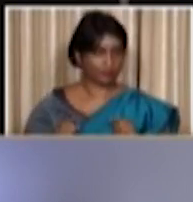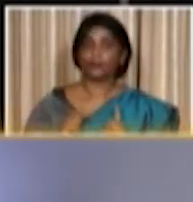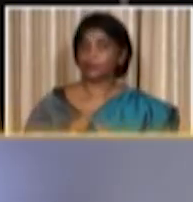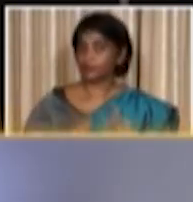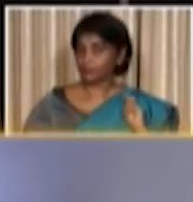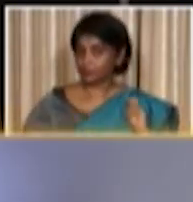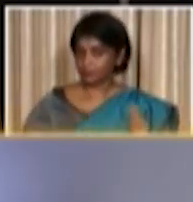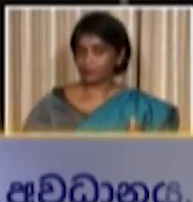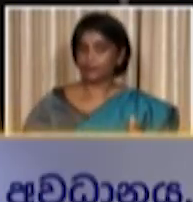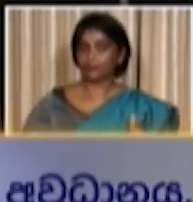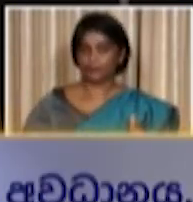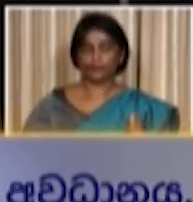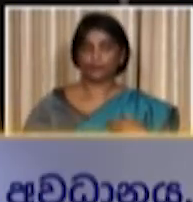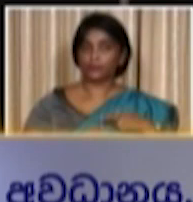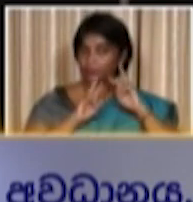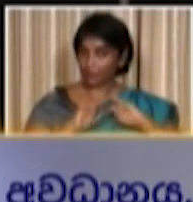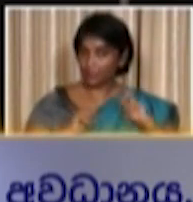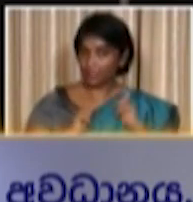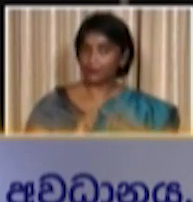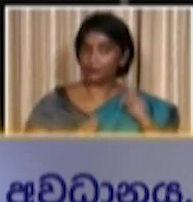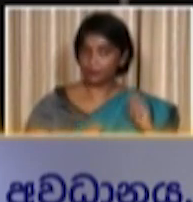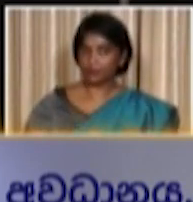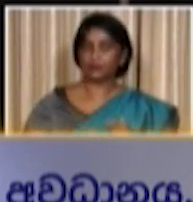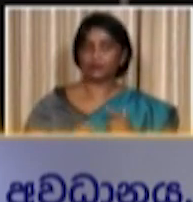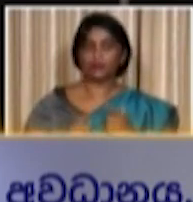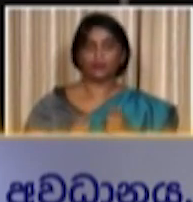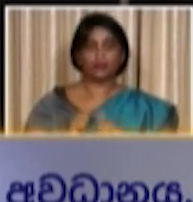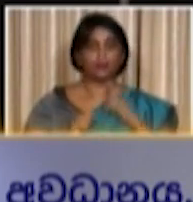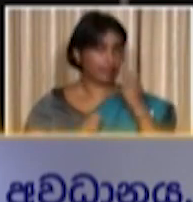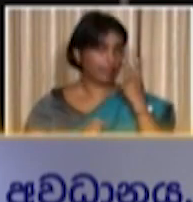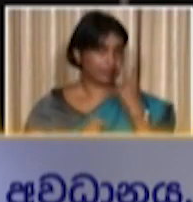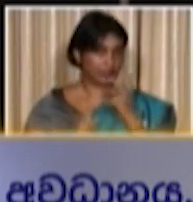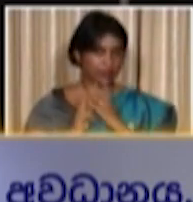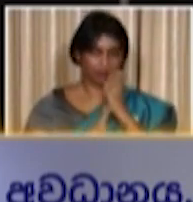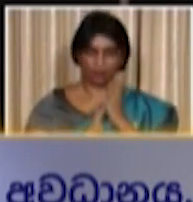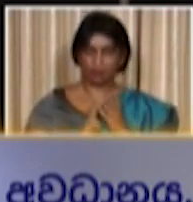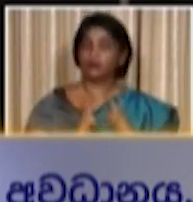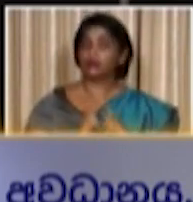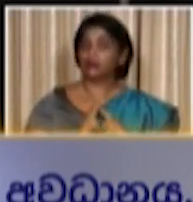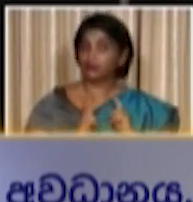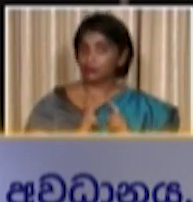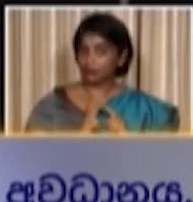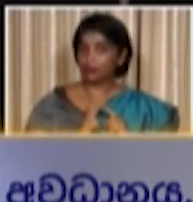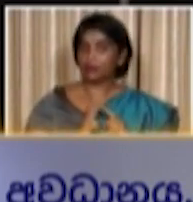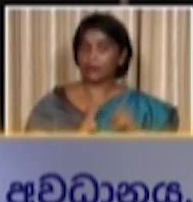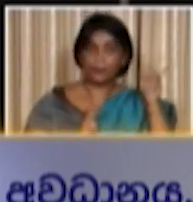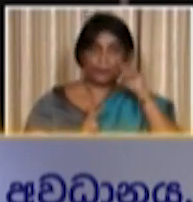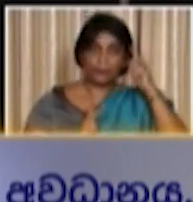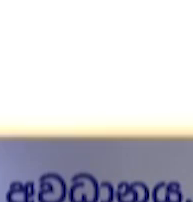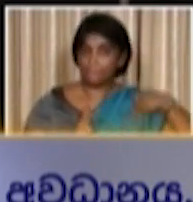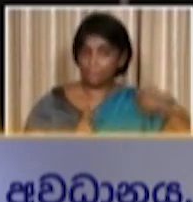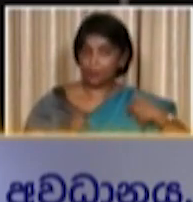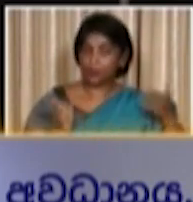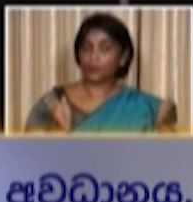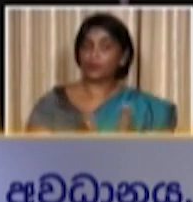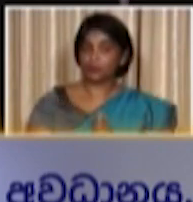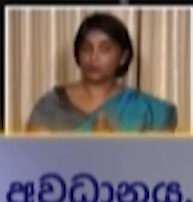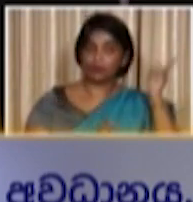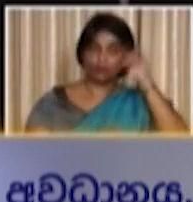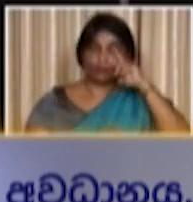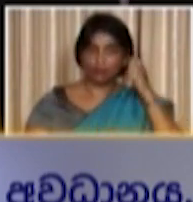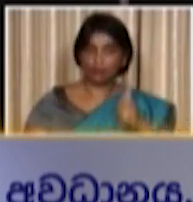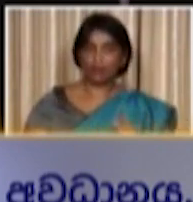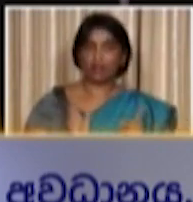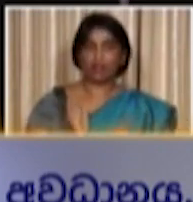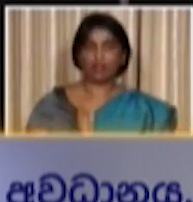ගෙවන රිසර්ච් ඇලවන්ස් එකයි ඇකඩමික් ඇලවන්ස් එකයි කියලා දෙකක් තියෙනවා. ඒ ඇලවන්සස් දෙක බේසික් සැලරි එකට එකතු වුණාම එතන වැටු